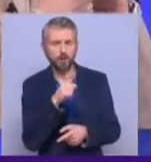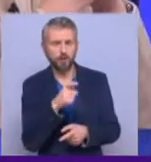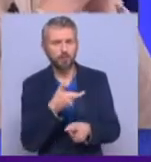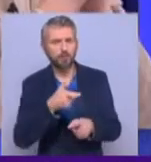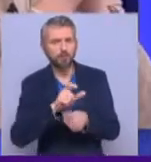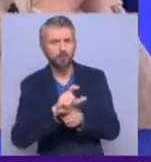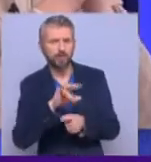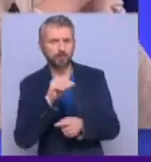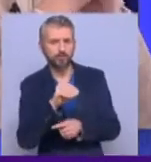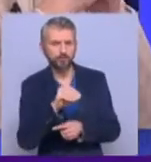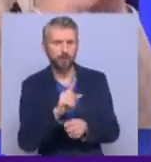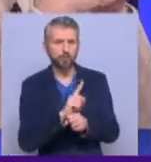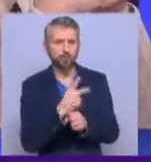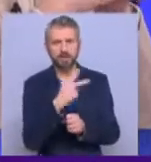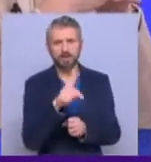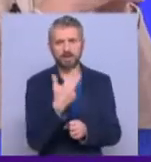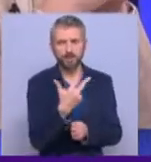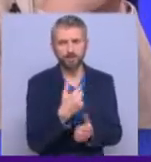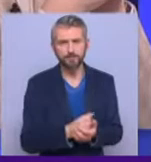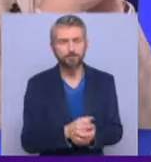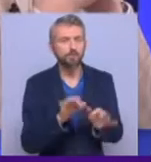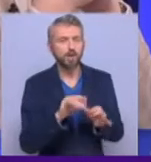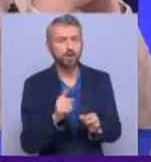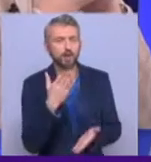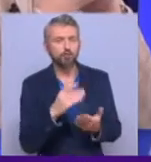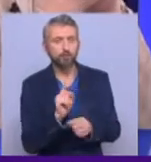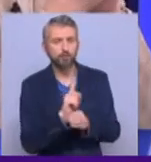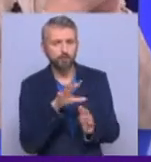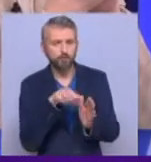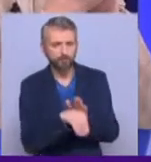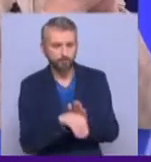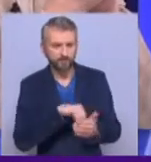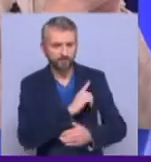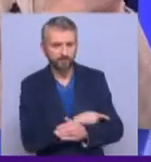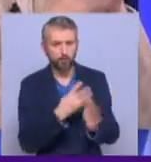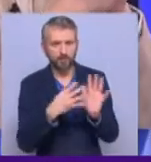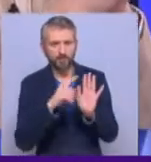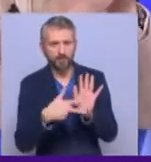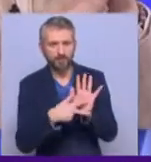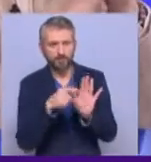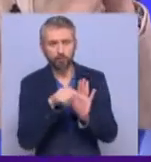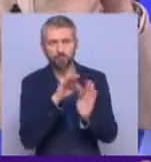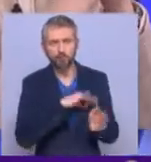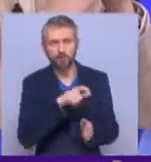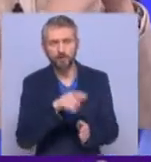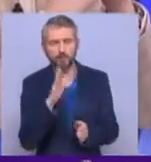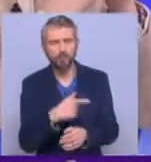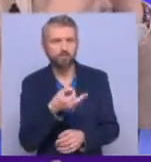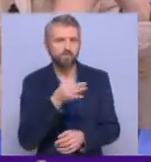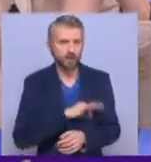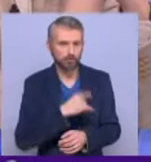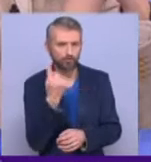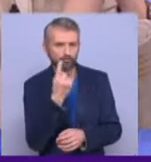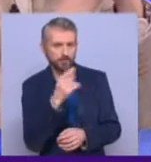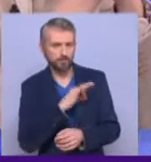аніж норма 3,3. Звичайно, що якщо норма вступить в силу 9,8, то тоді споживачам дуже вигідно бути на лічильниках, і